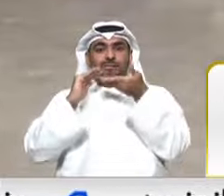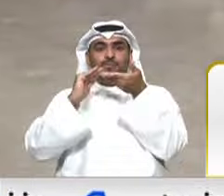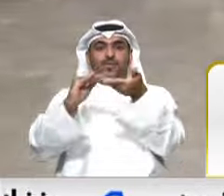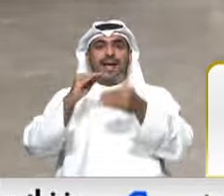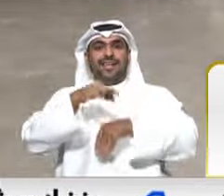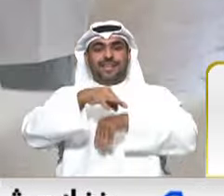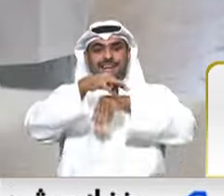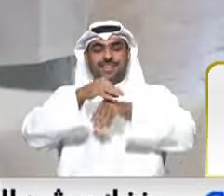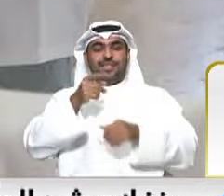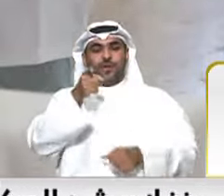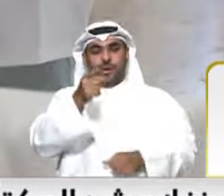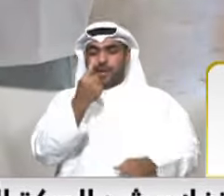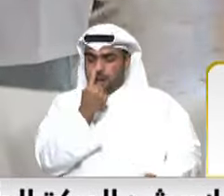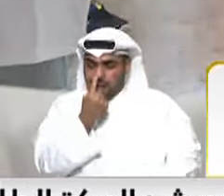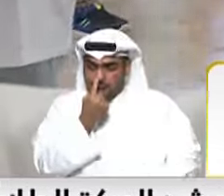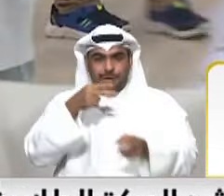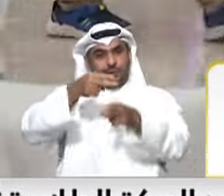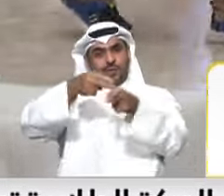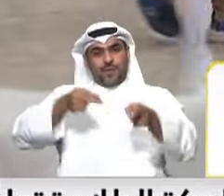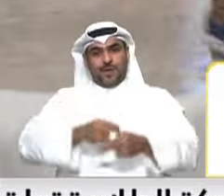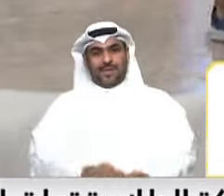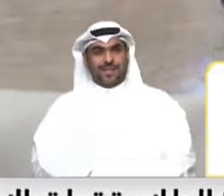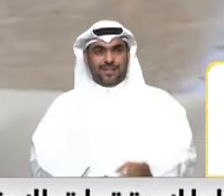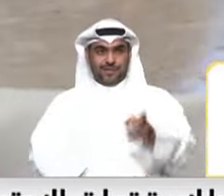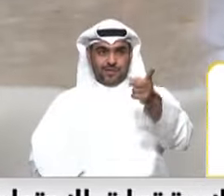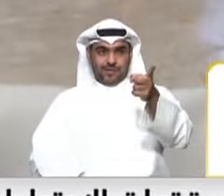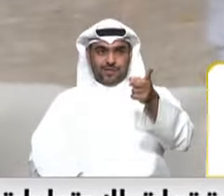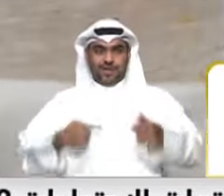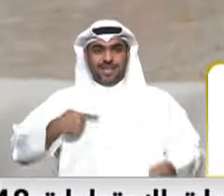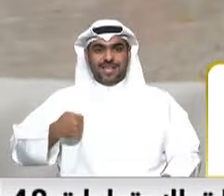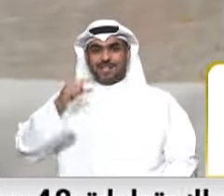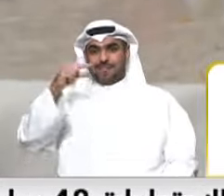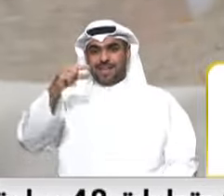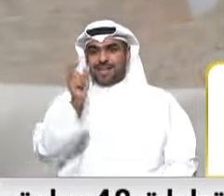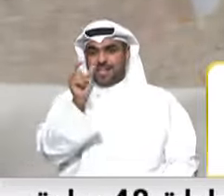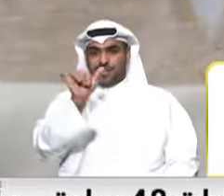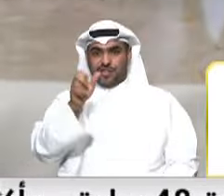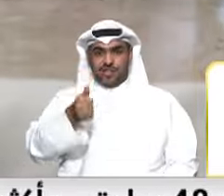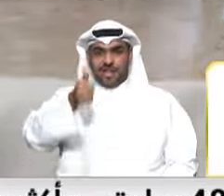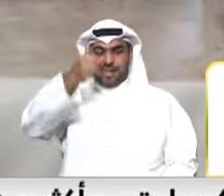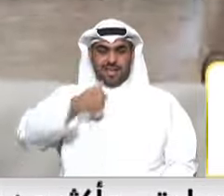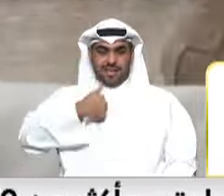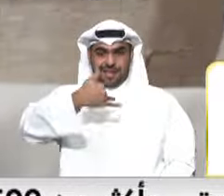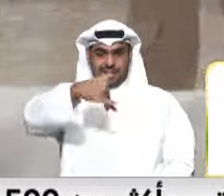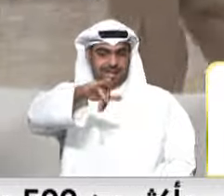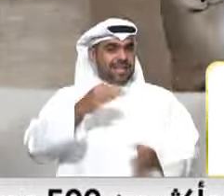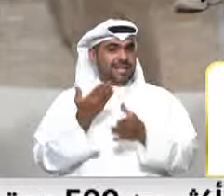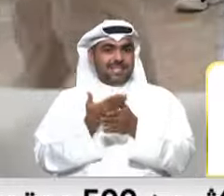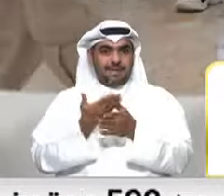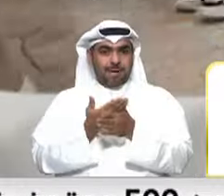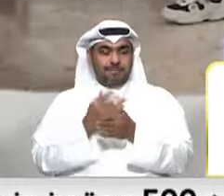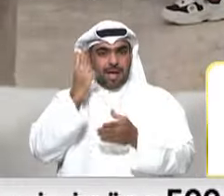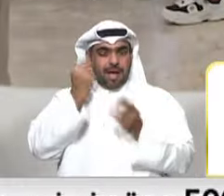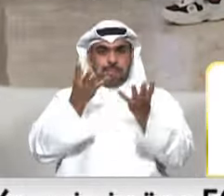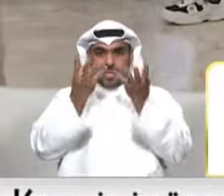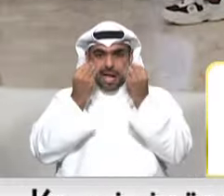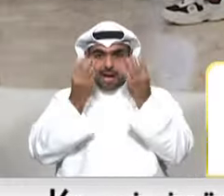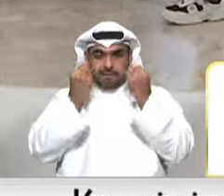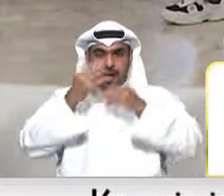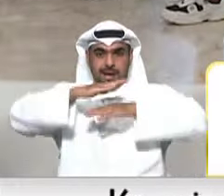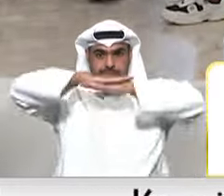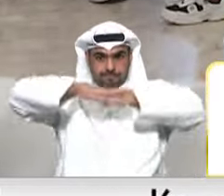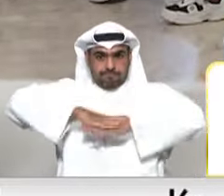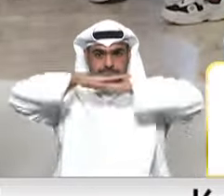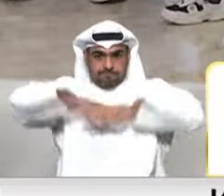وعشان الكويت. أنا المتطوعة دنيا فاروق خزعل، جاي النادي المتطوع الصغير علشان أتعلم الإسعافات